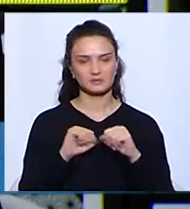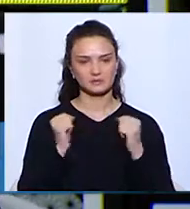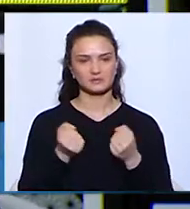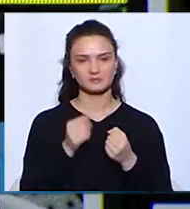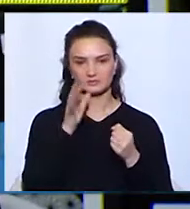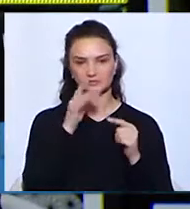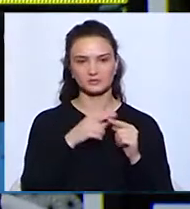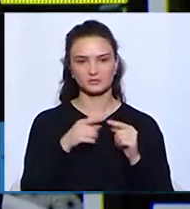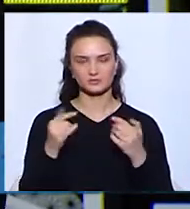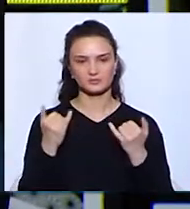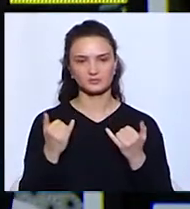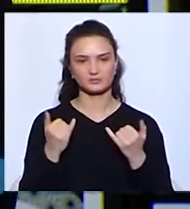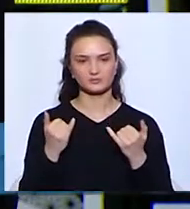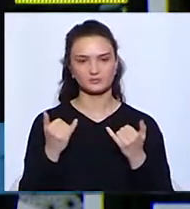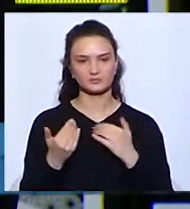ზამთრი სეზონში